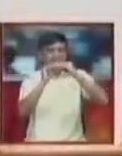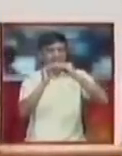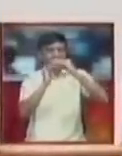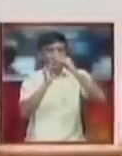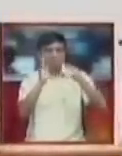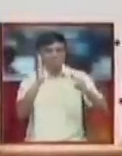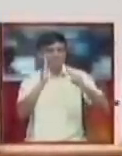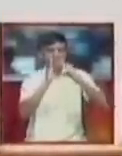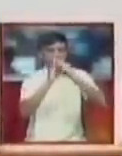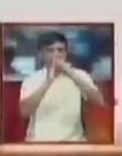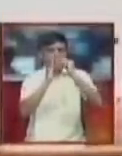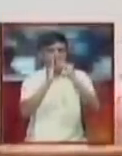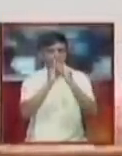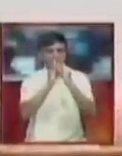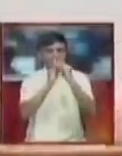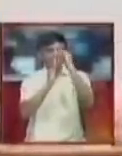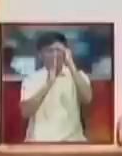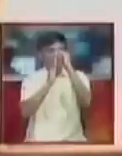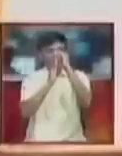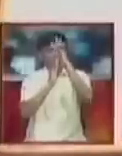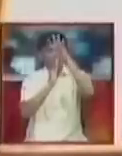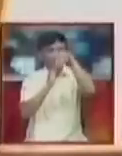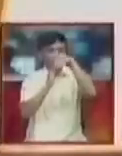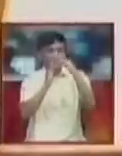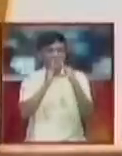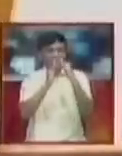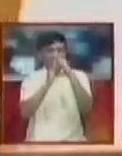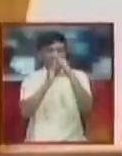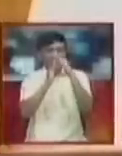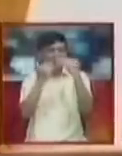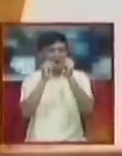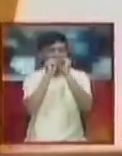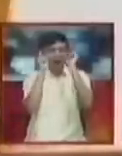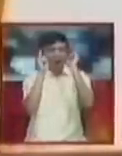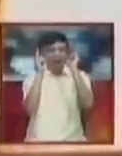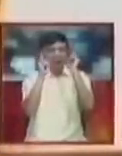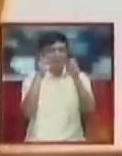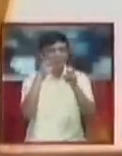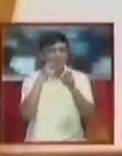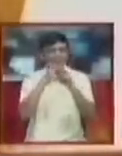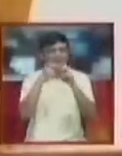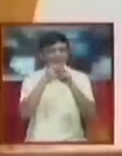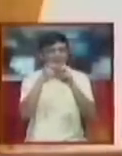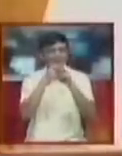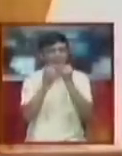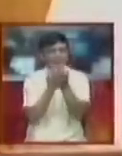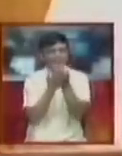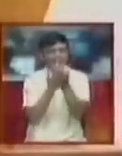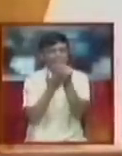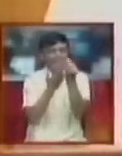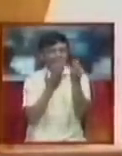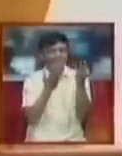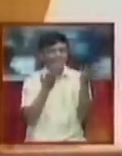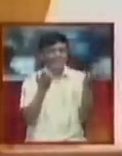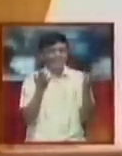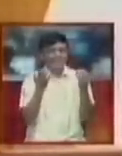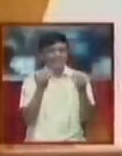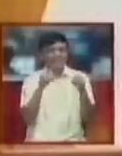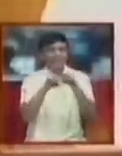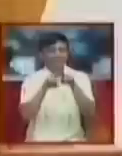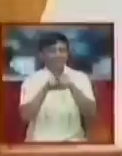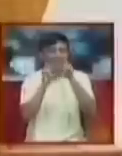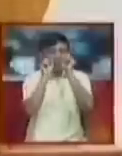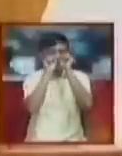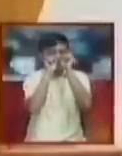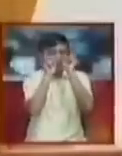nagduda. Ngayon, sa dami ng all-time high, pati economic managers, nahirapan yata sa pagbilang. At ako rin po'y